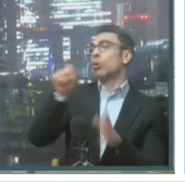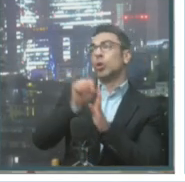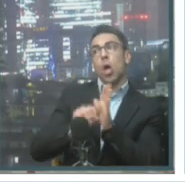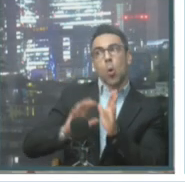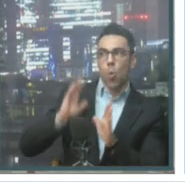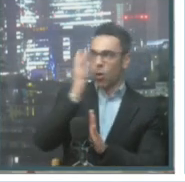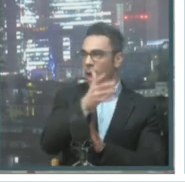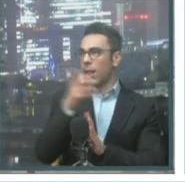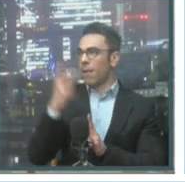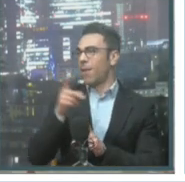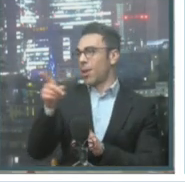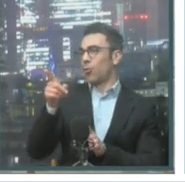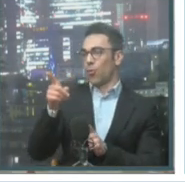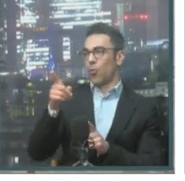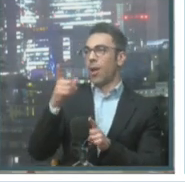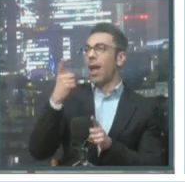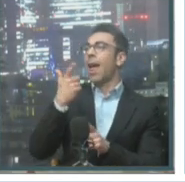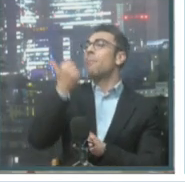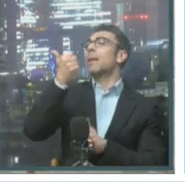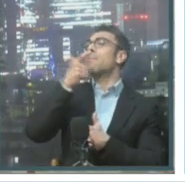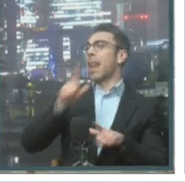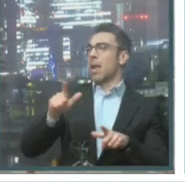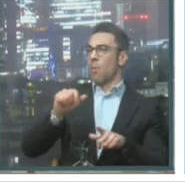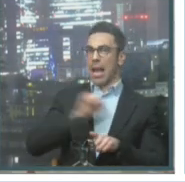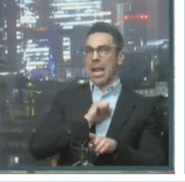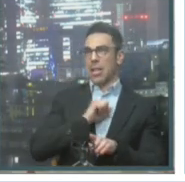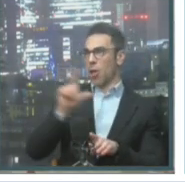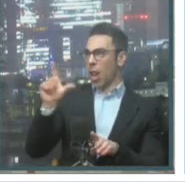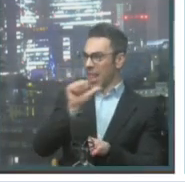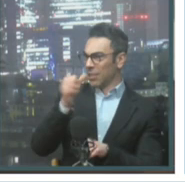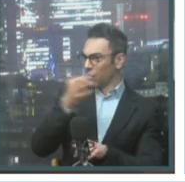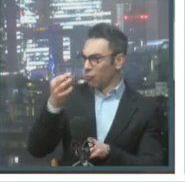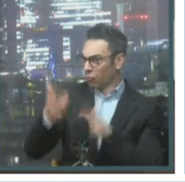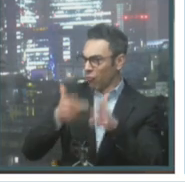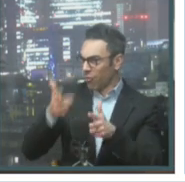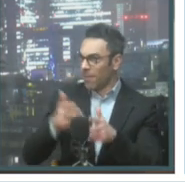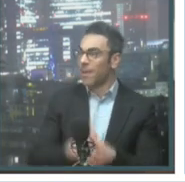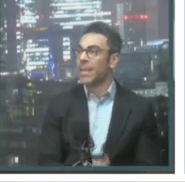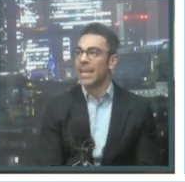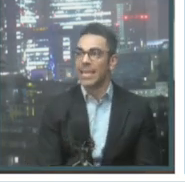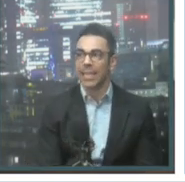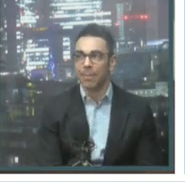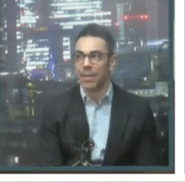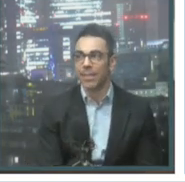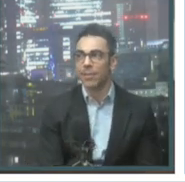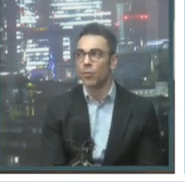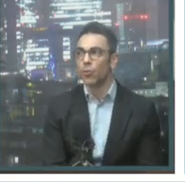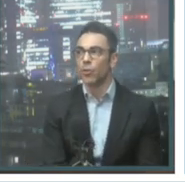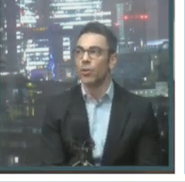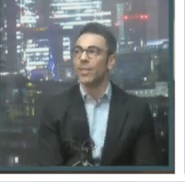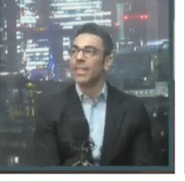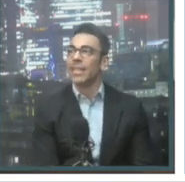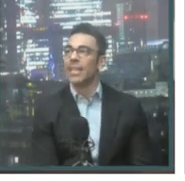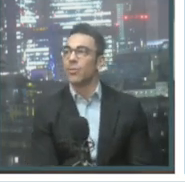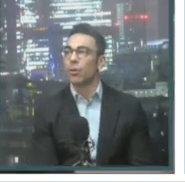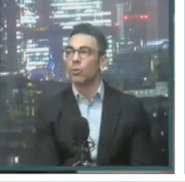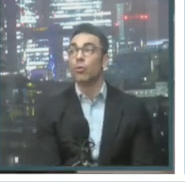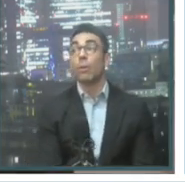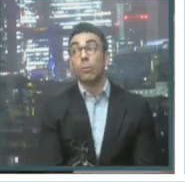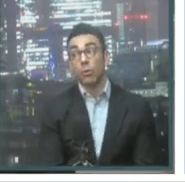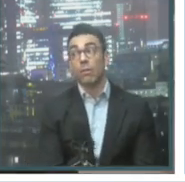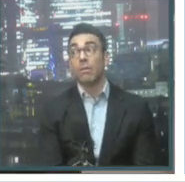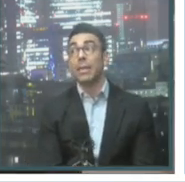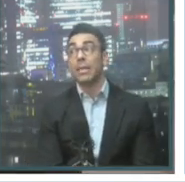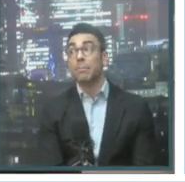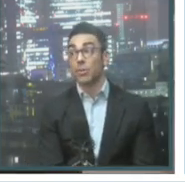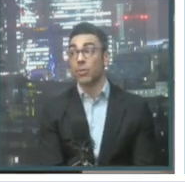diversa nasce la tua prima lingua motori mente è stata la lista giusto esattamente giusto sono piaciuto e